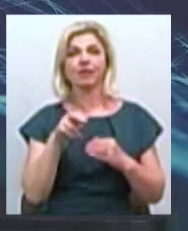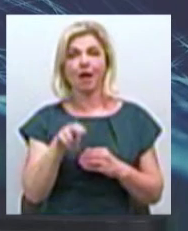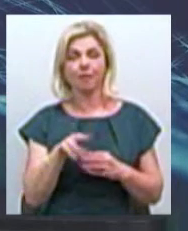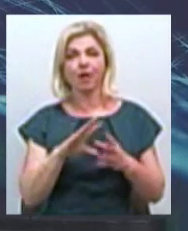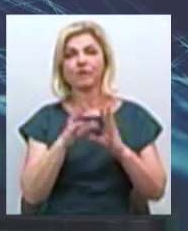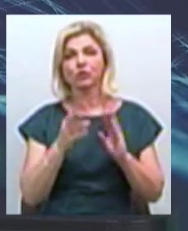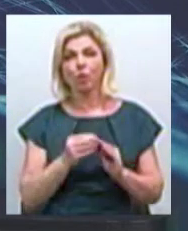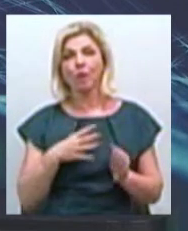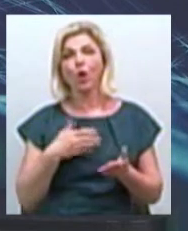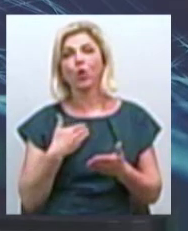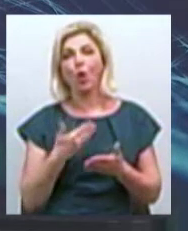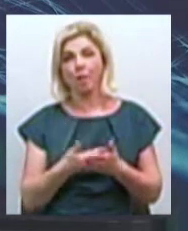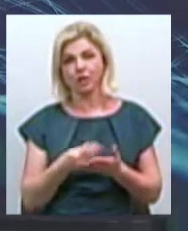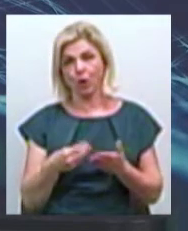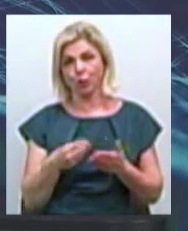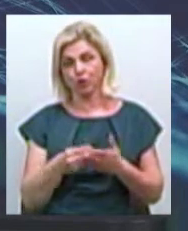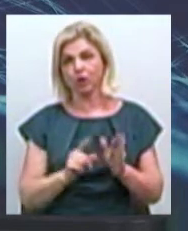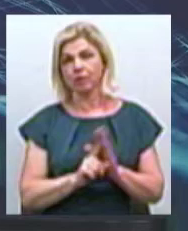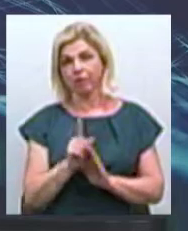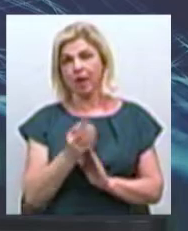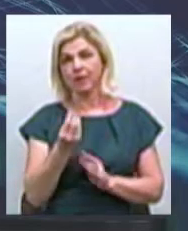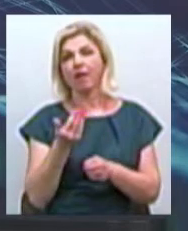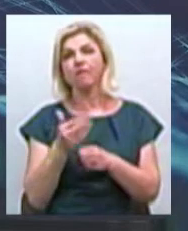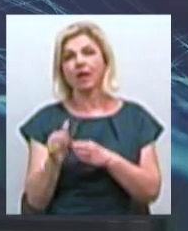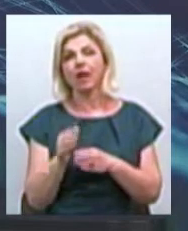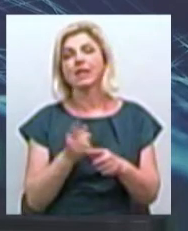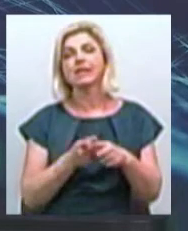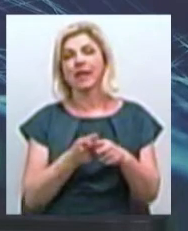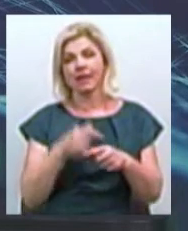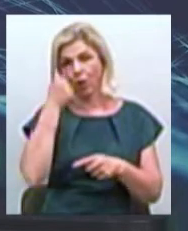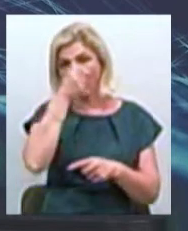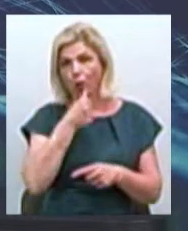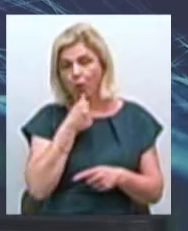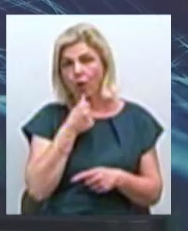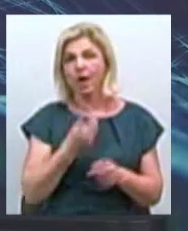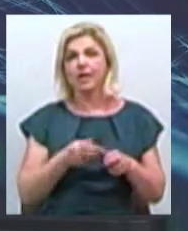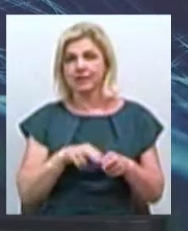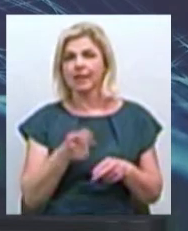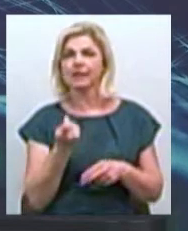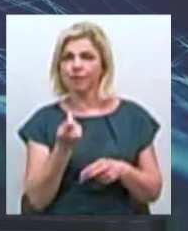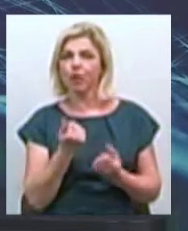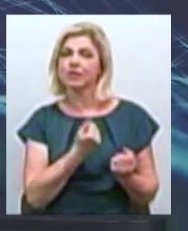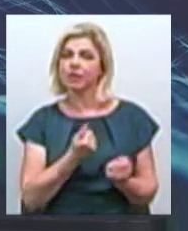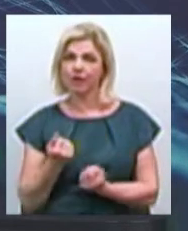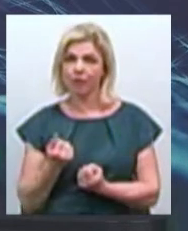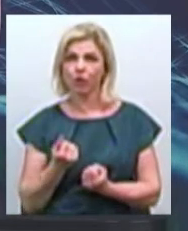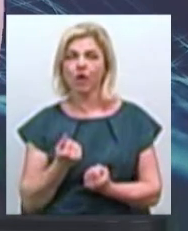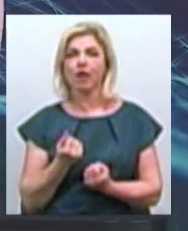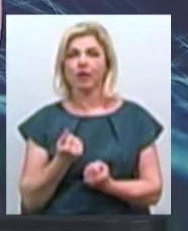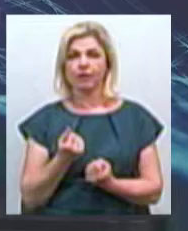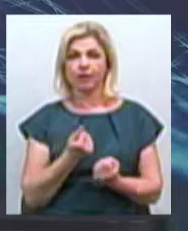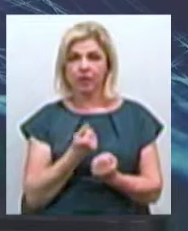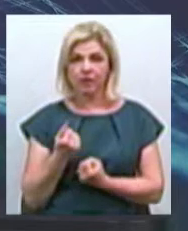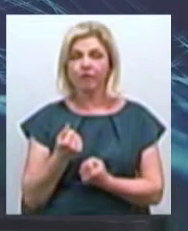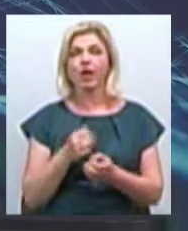був громадський бюджет впроваджено, кошти виділялися всередині року. Да? Це трошки затримало, загальмувало